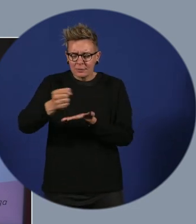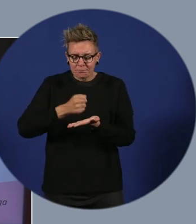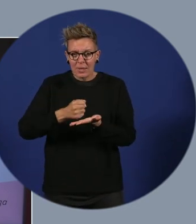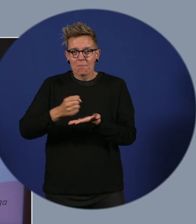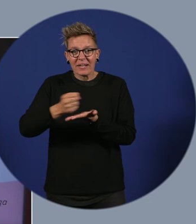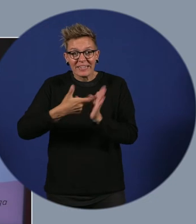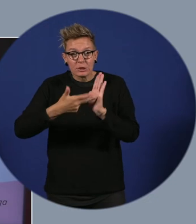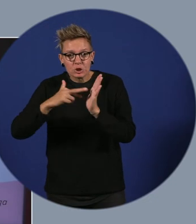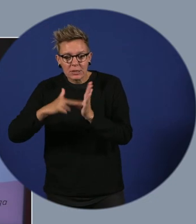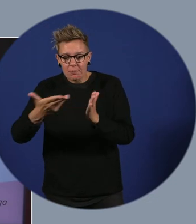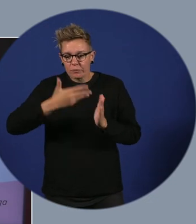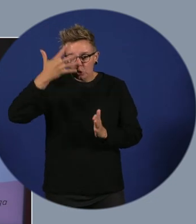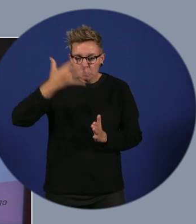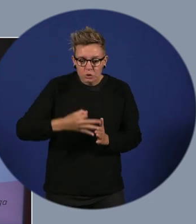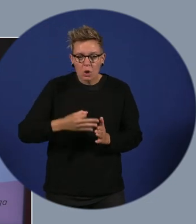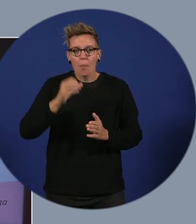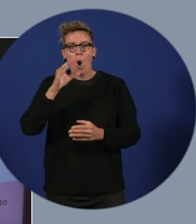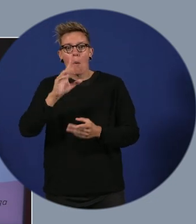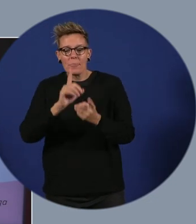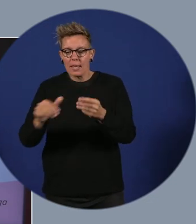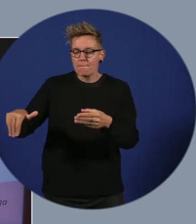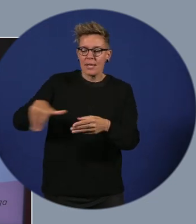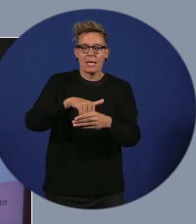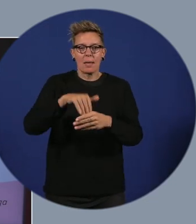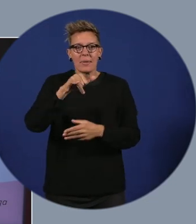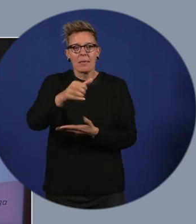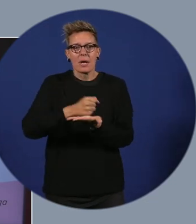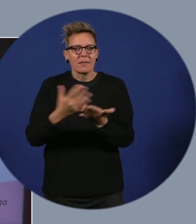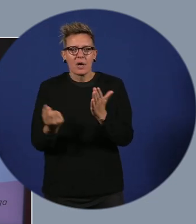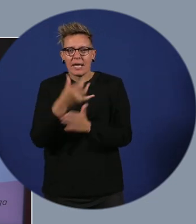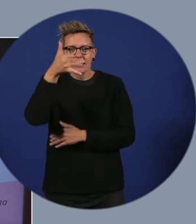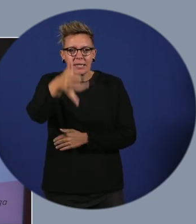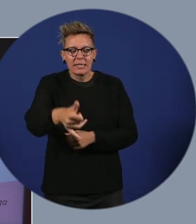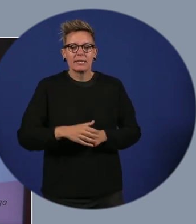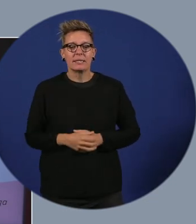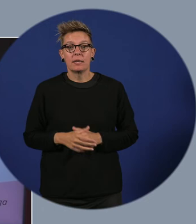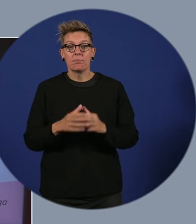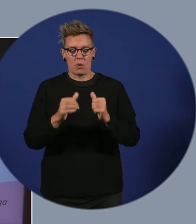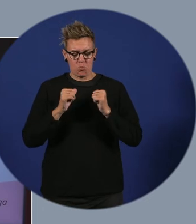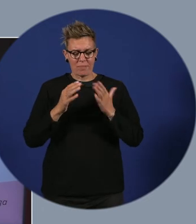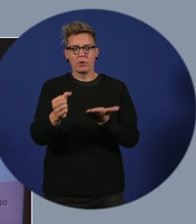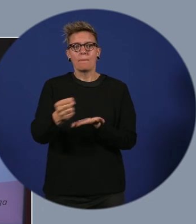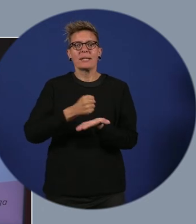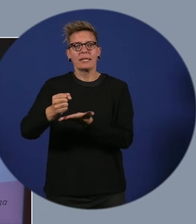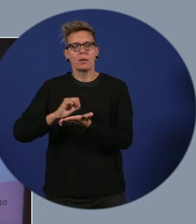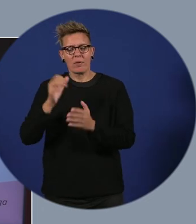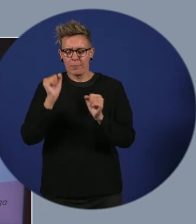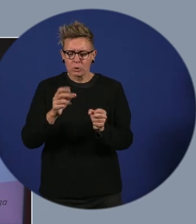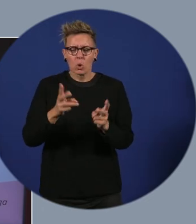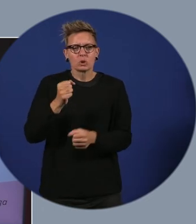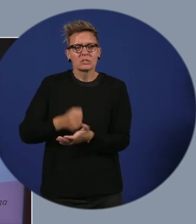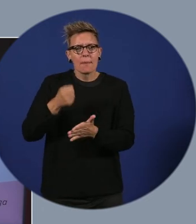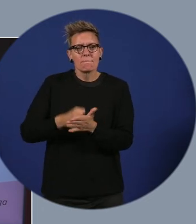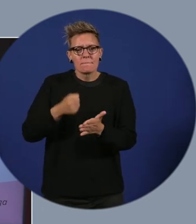och vad som händer när man är aktiv i ett parti. Men det är naturligtvis också så att partierna själva måste anstränga sig. Mm. Det är ju